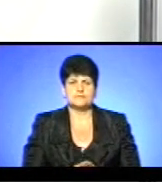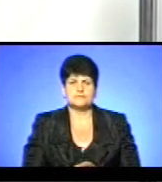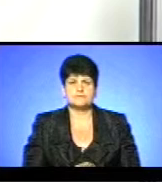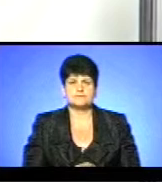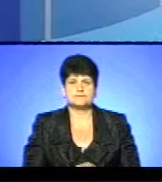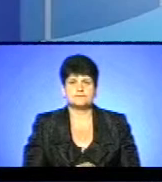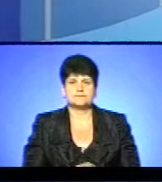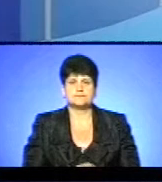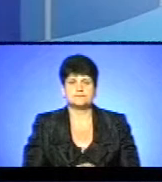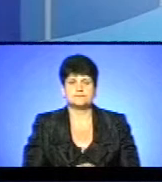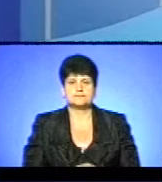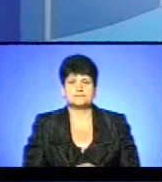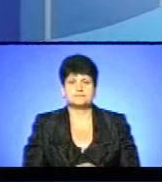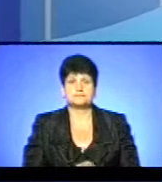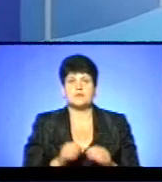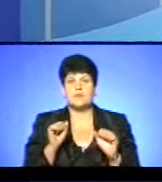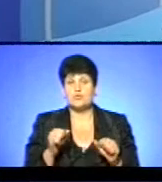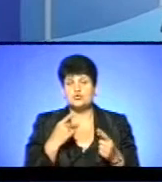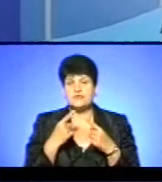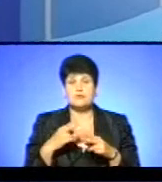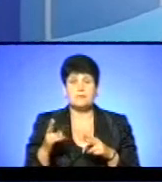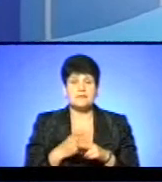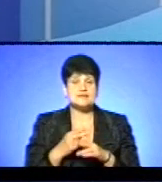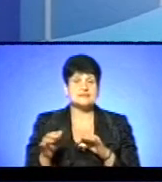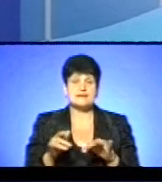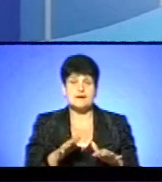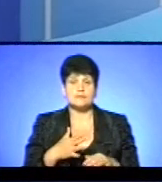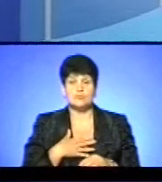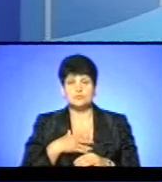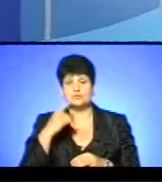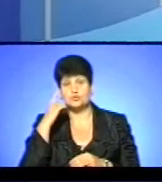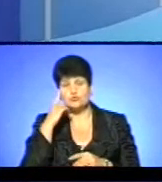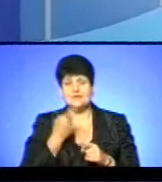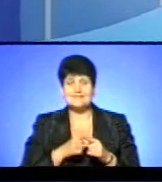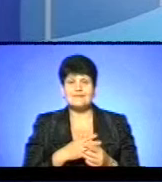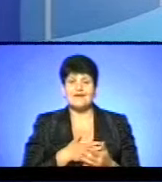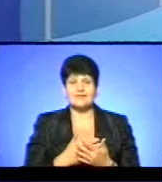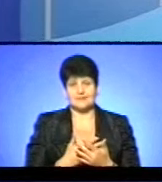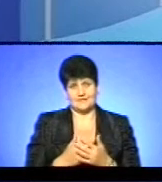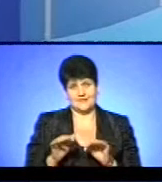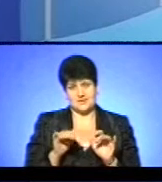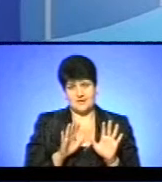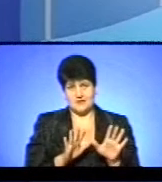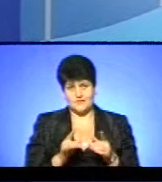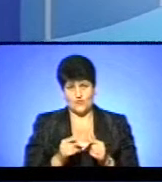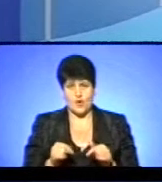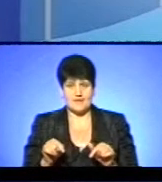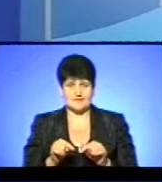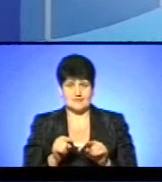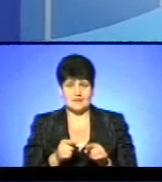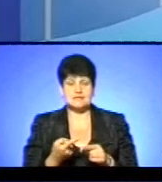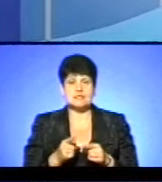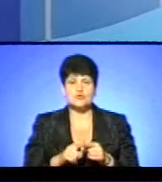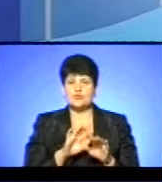Ну, або можна говорити про бездіяльність, хоча десь, на нашу думку, ми схиляємося до активної діяльності, тобто в організації іменно цього